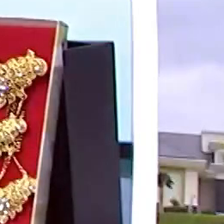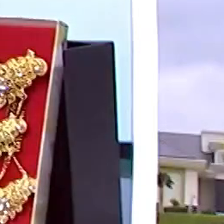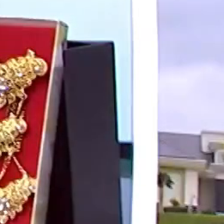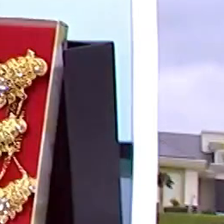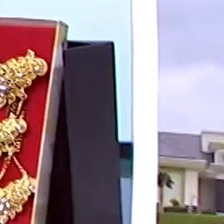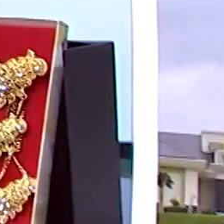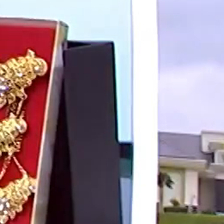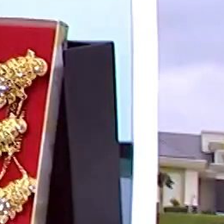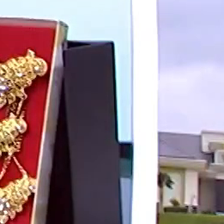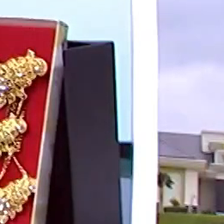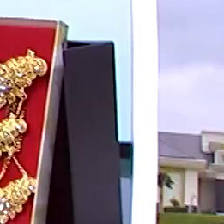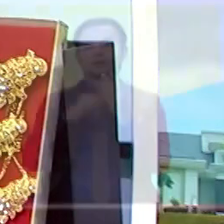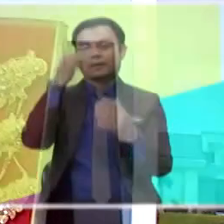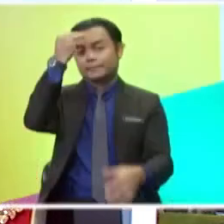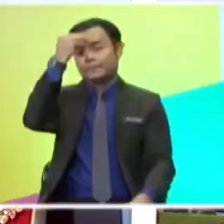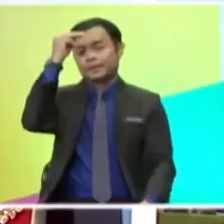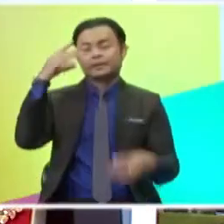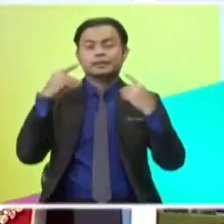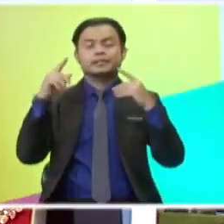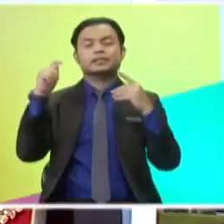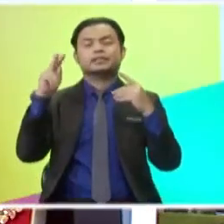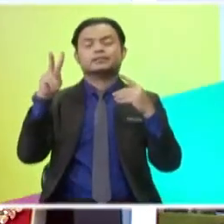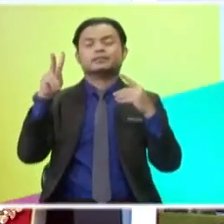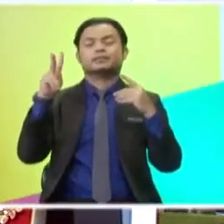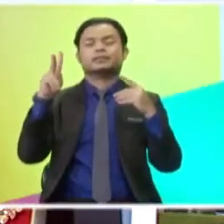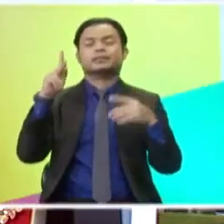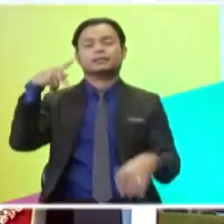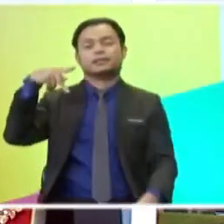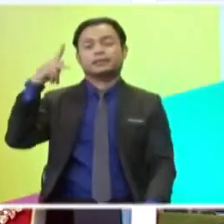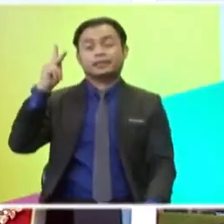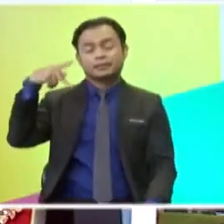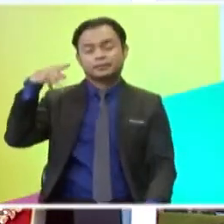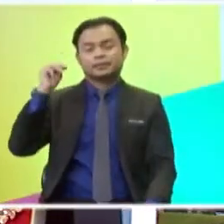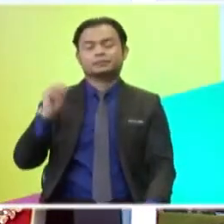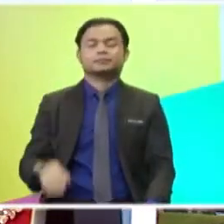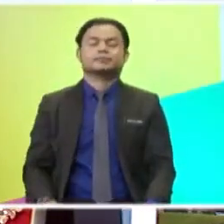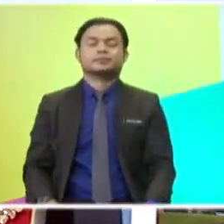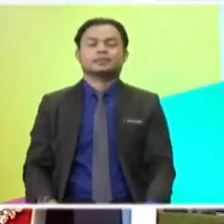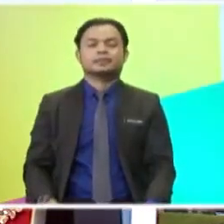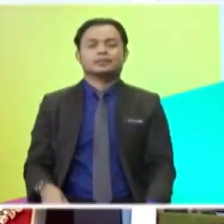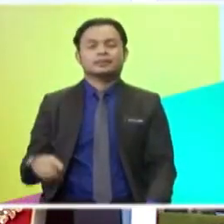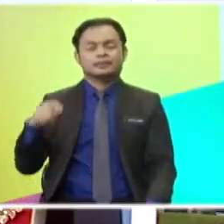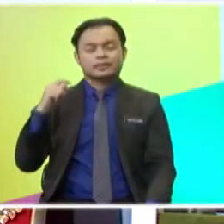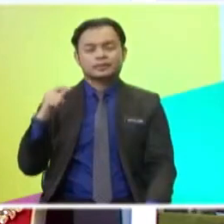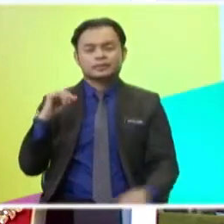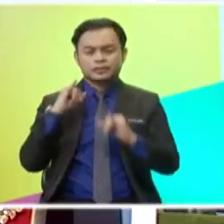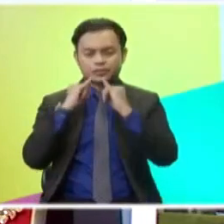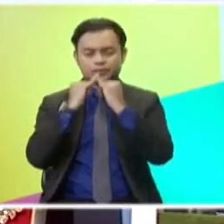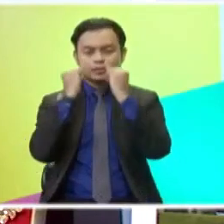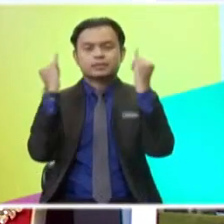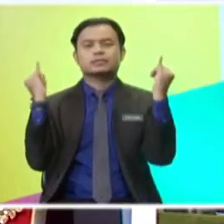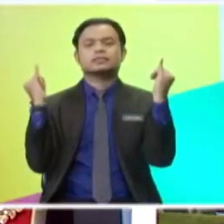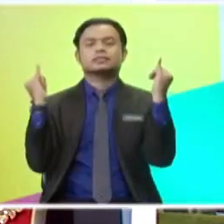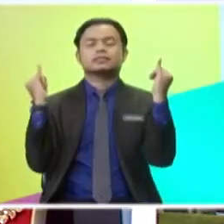Kembali semula mahir Didik TV KPM. Jika sebentar tadi Cikgu Zakaria dan Cikgu Liana telah menjelaskan kepada kita semua senarai